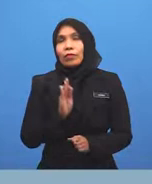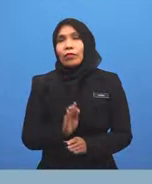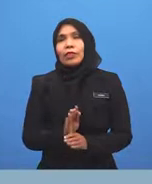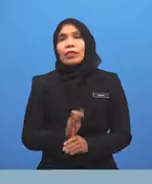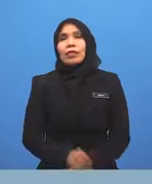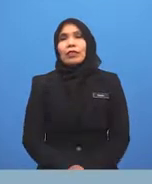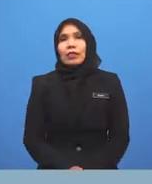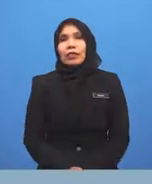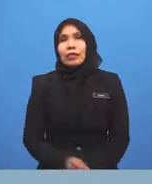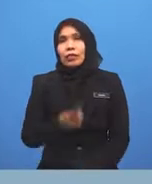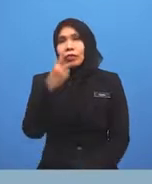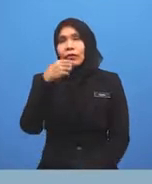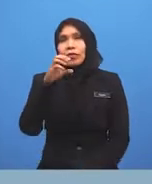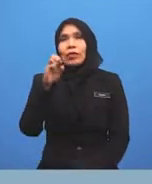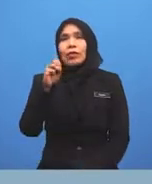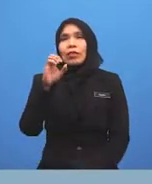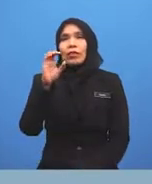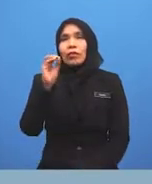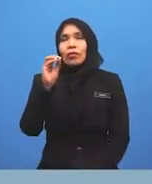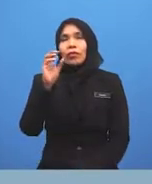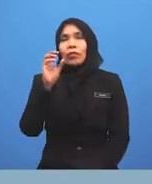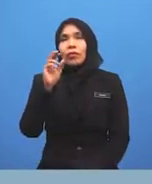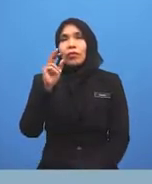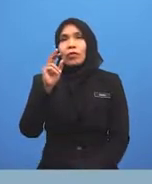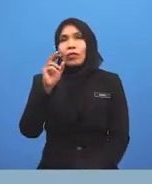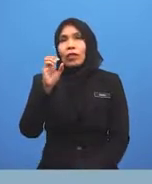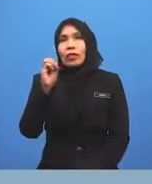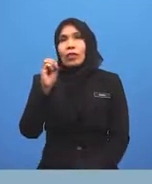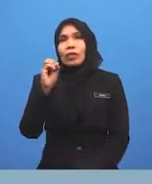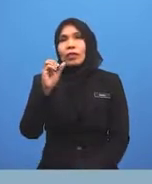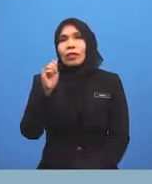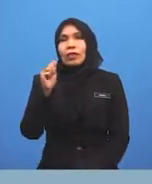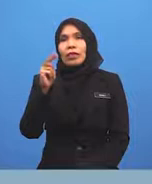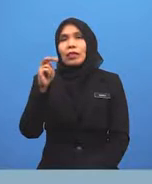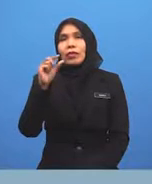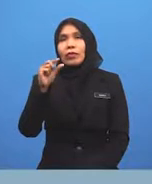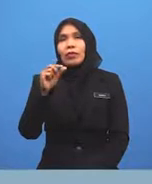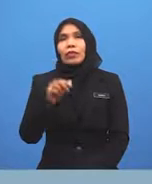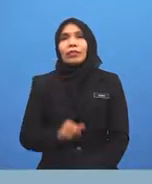menyongsangkan sambungan gegelung pada setiap separuh kitaran.